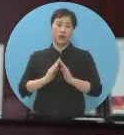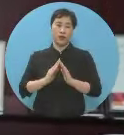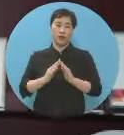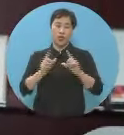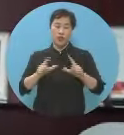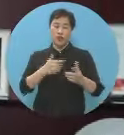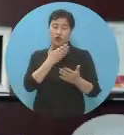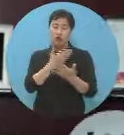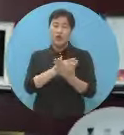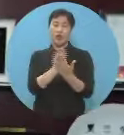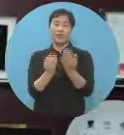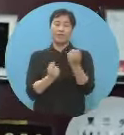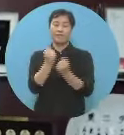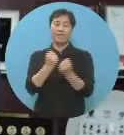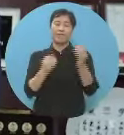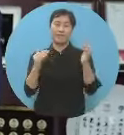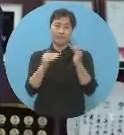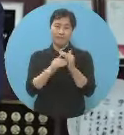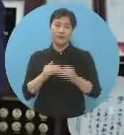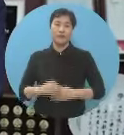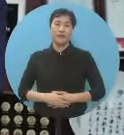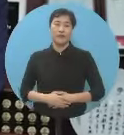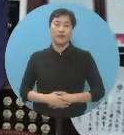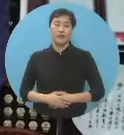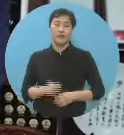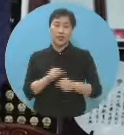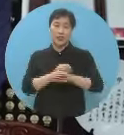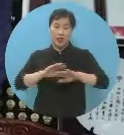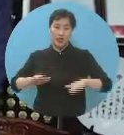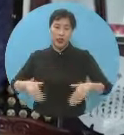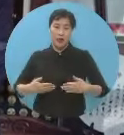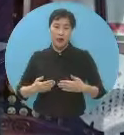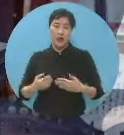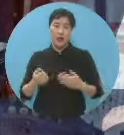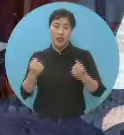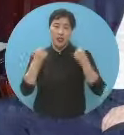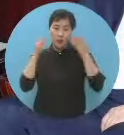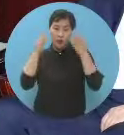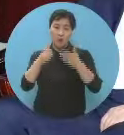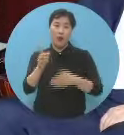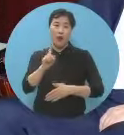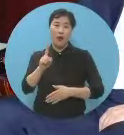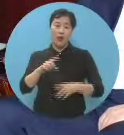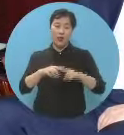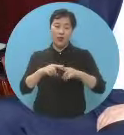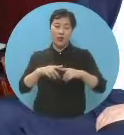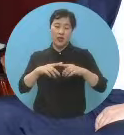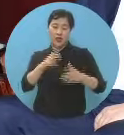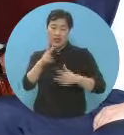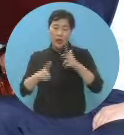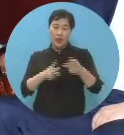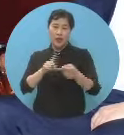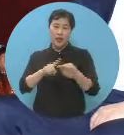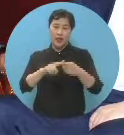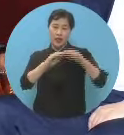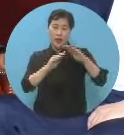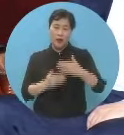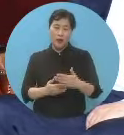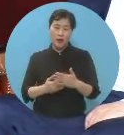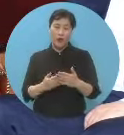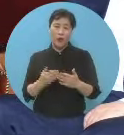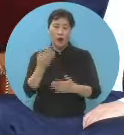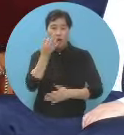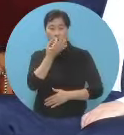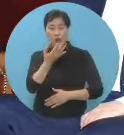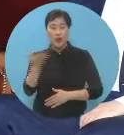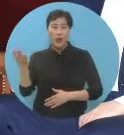등 지역 현안을 설명했습니다. 특히 전남이 힘을 기울이고 있는 에너지 산업의 현황을 공유하는